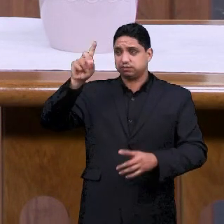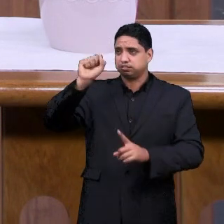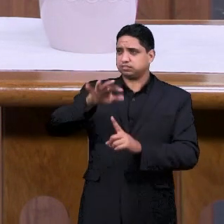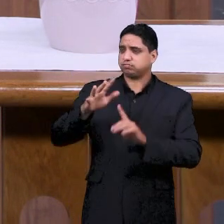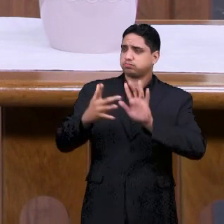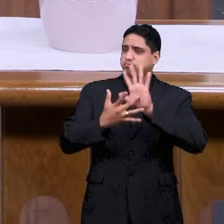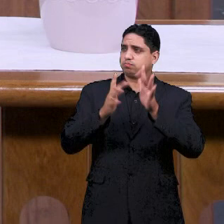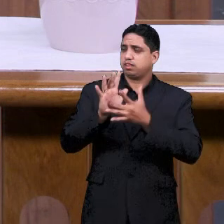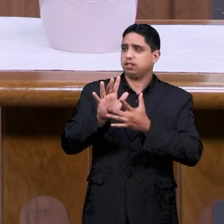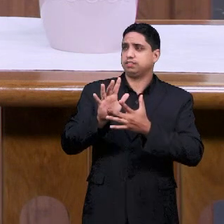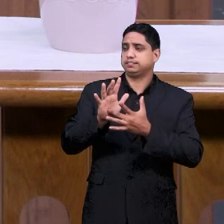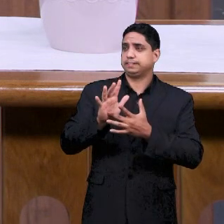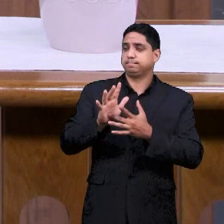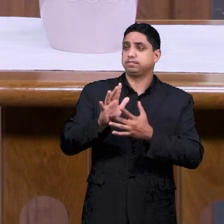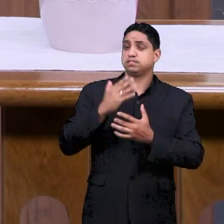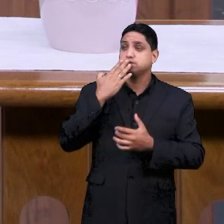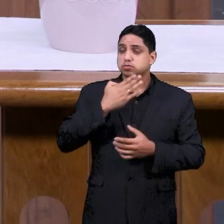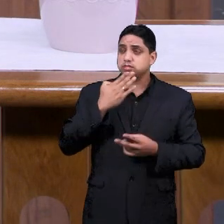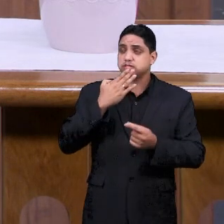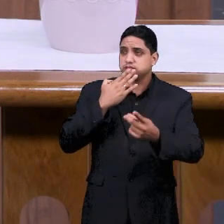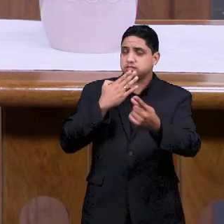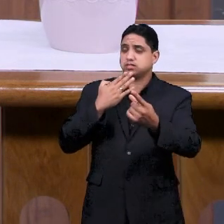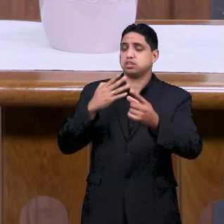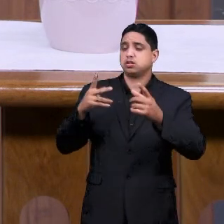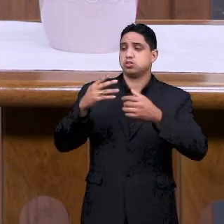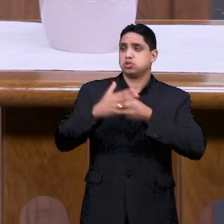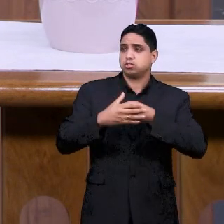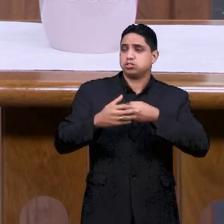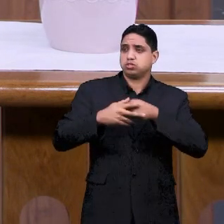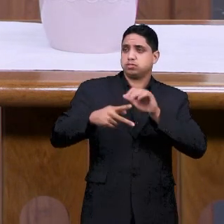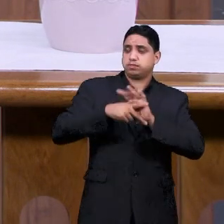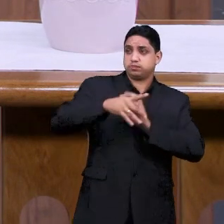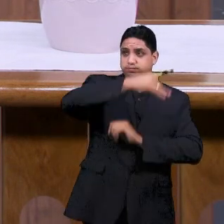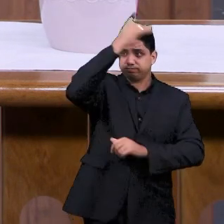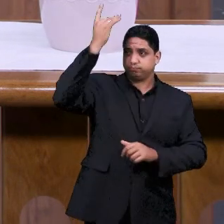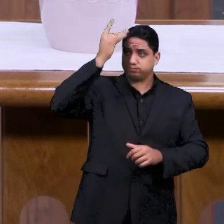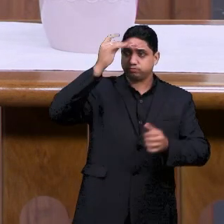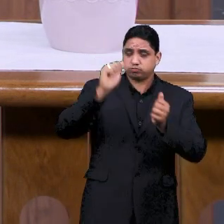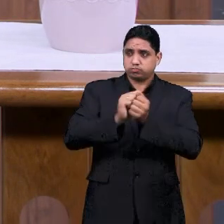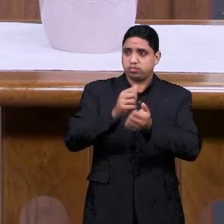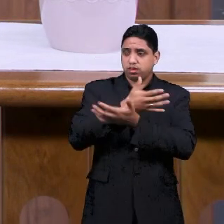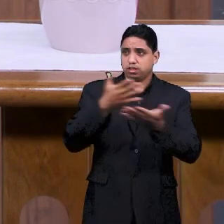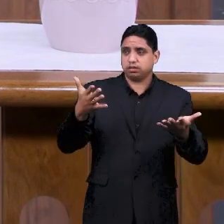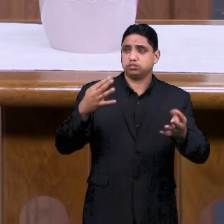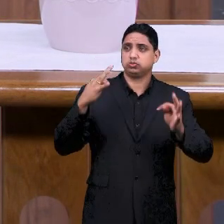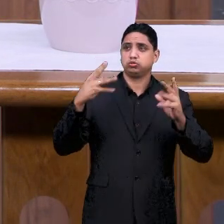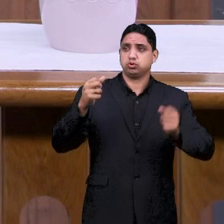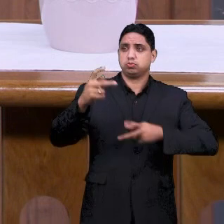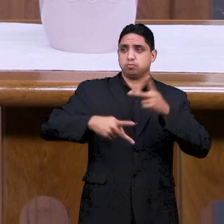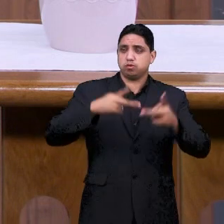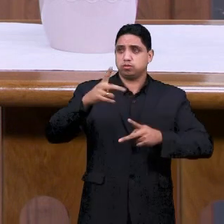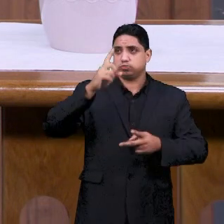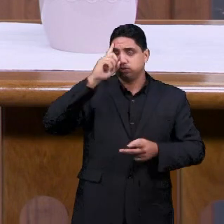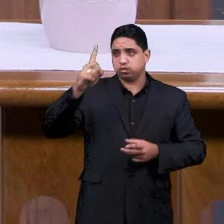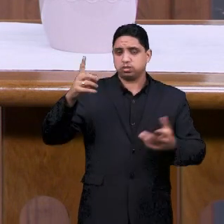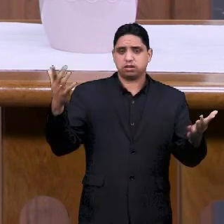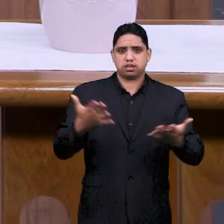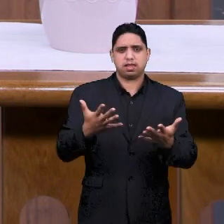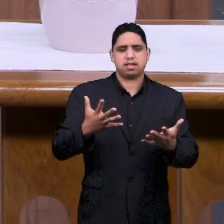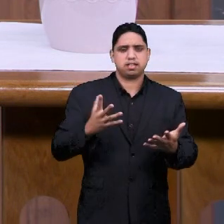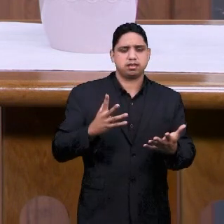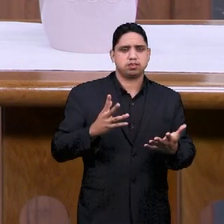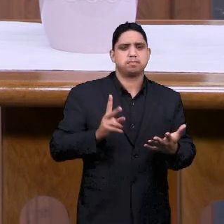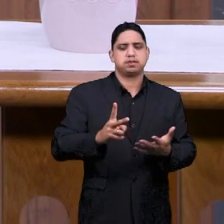la grâce du Seigneur Jésus et les douces et éternelles consolations du Saint-Esprit reposent sur vous, frères et sœurs, sur tout le peuple de